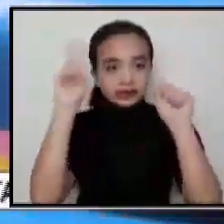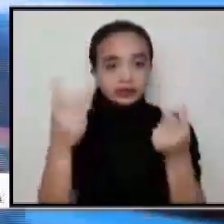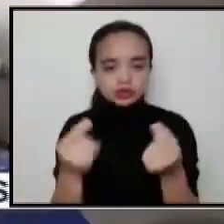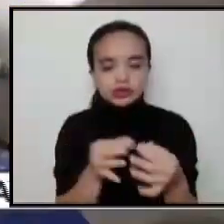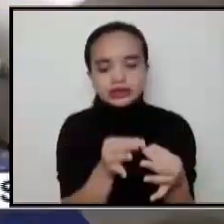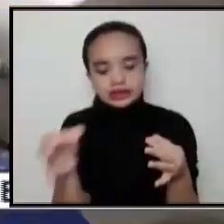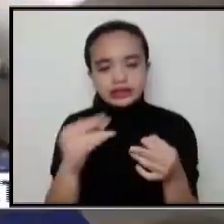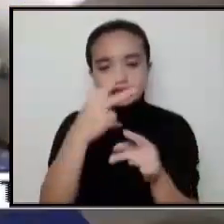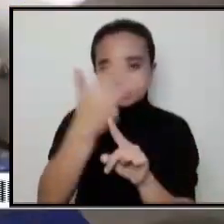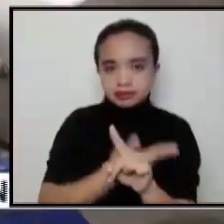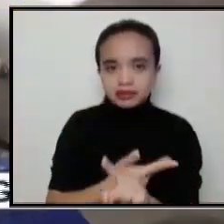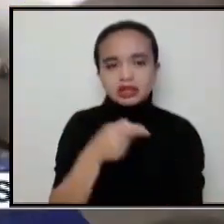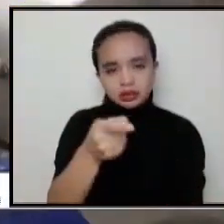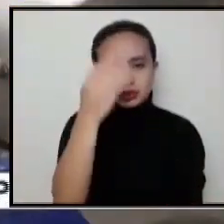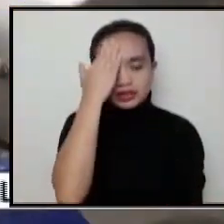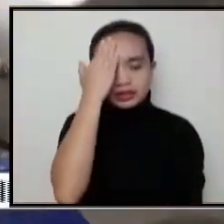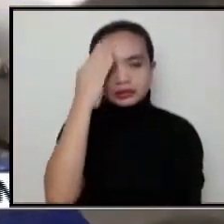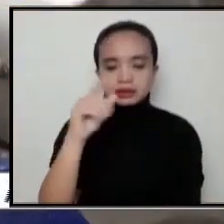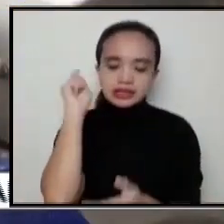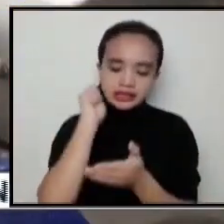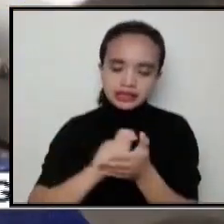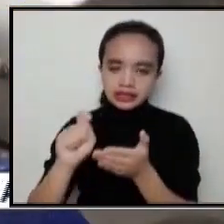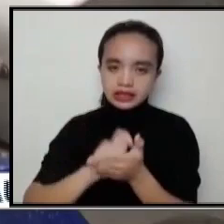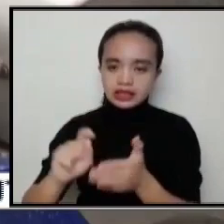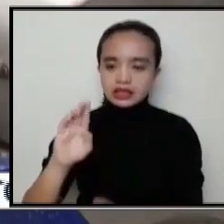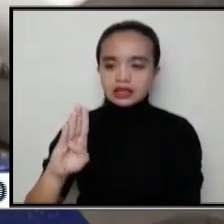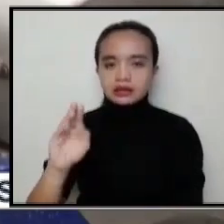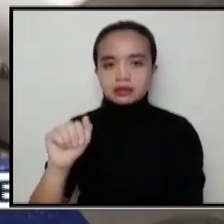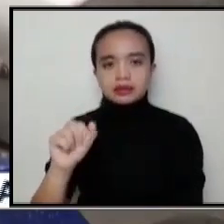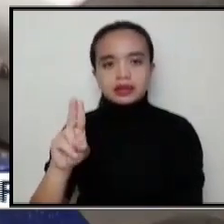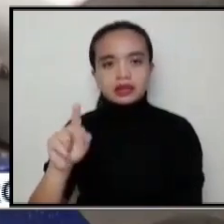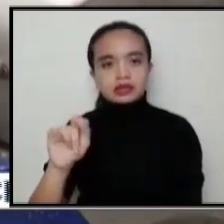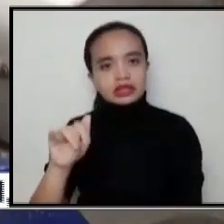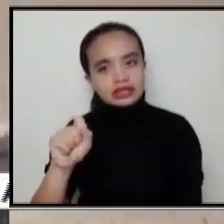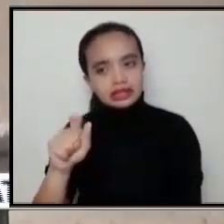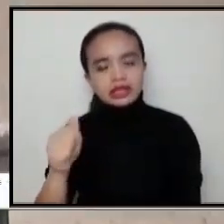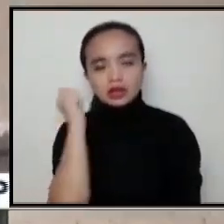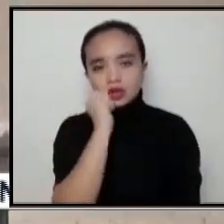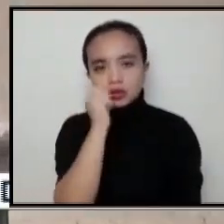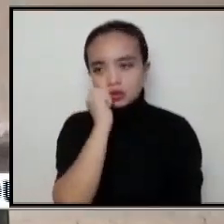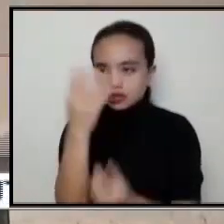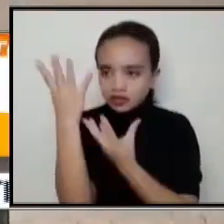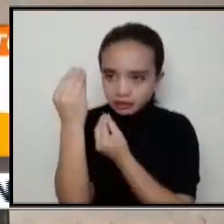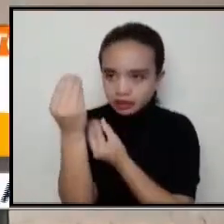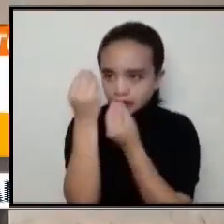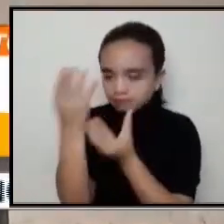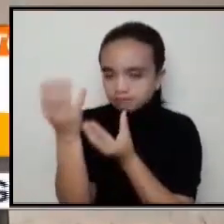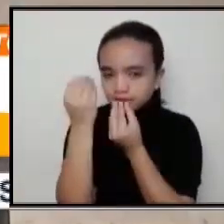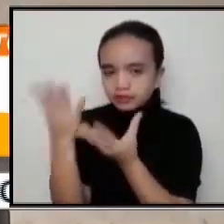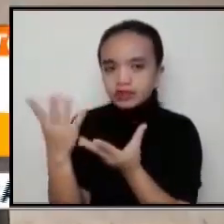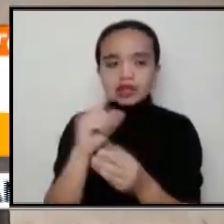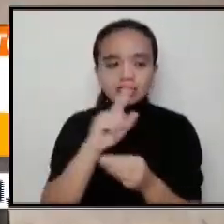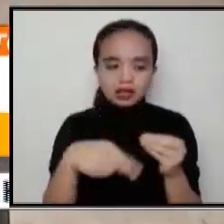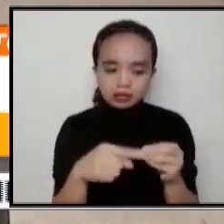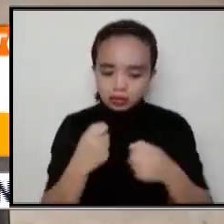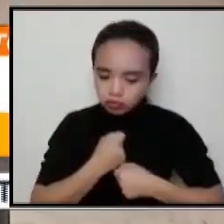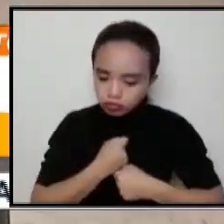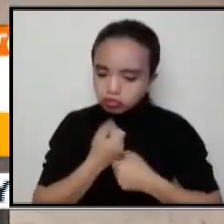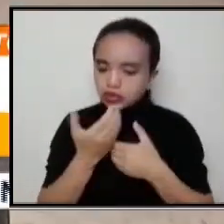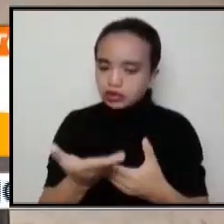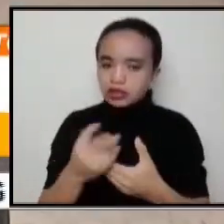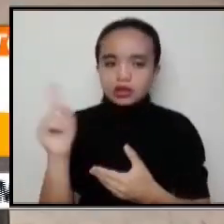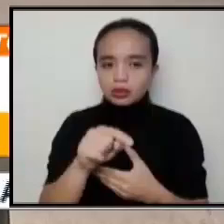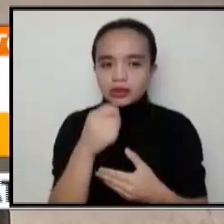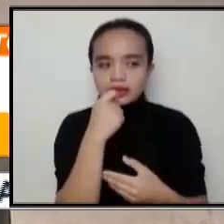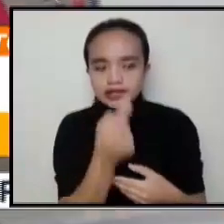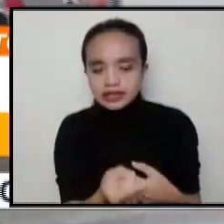naman si Secretary Bautista, we always update him sa mga bagay, sa mga inaing, sa mga sinasabi ng ating mga kasamahan